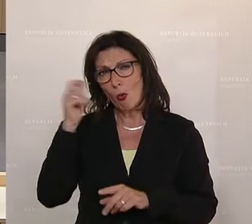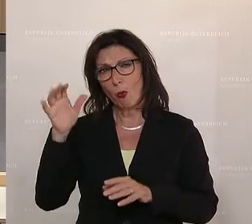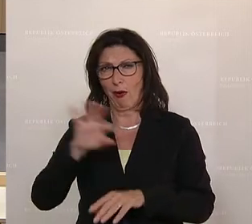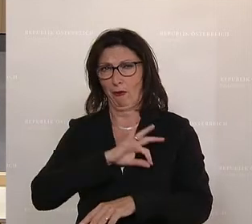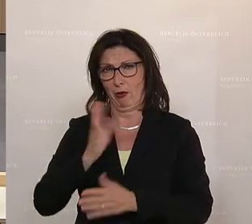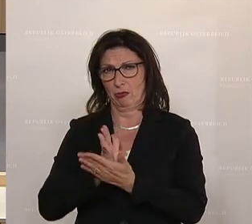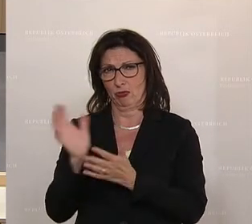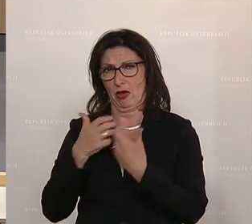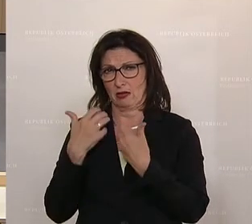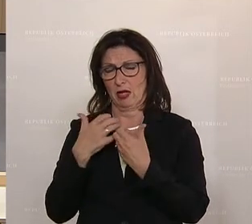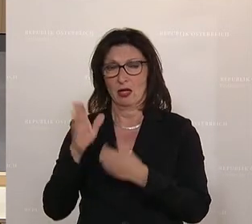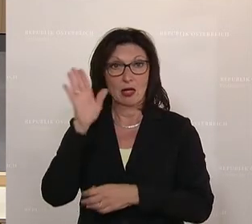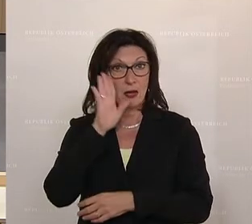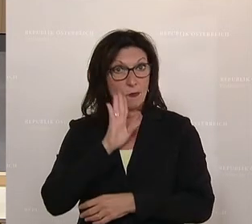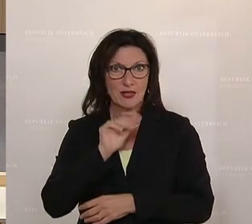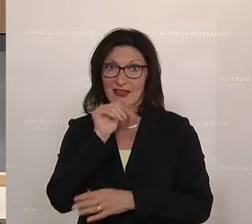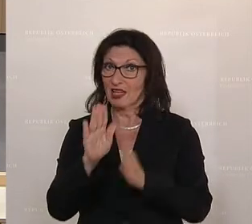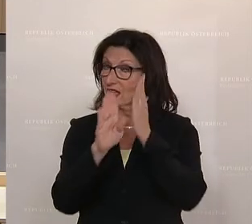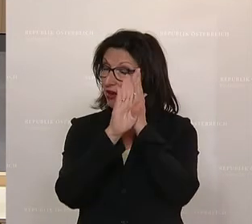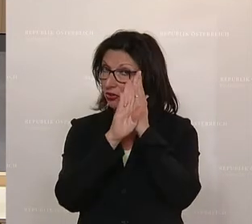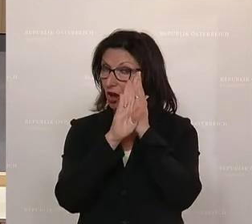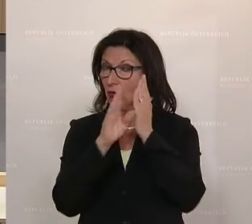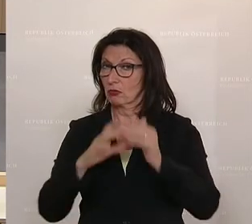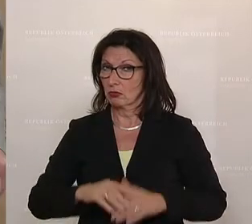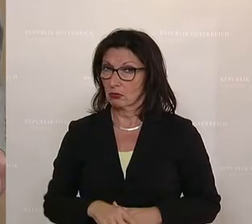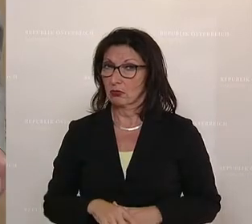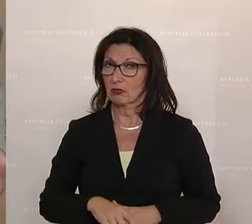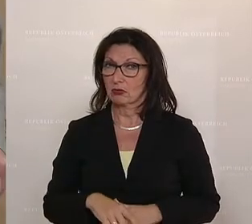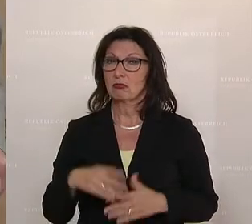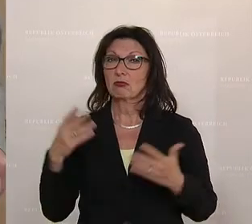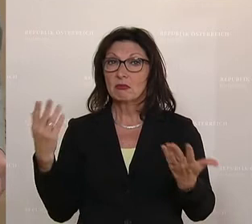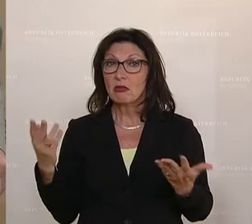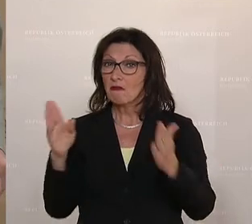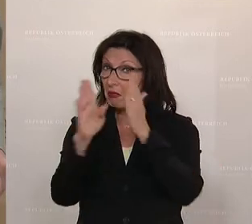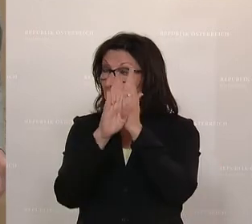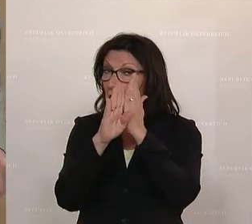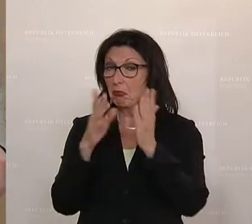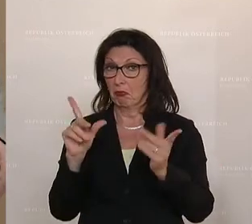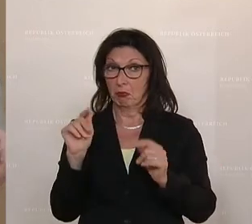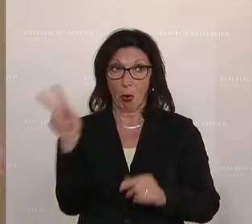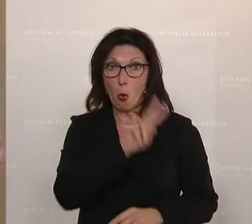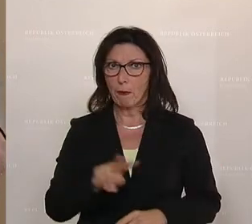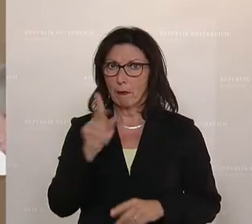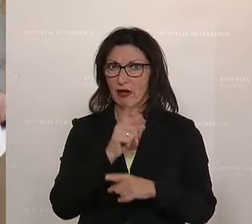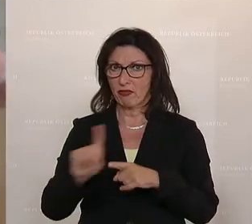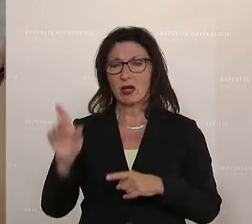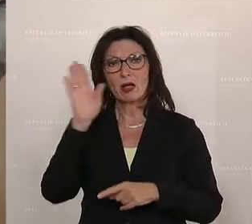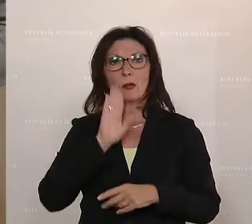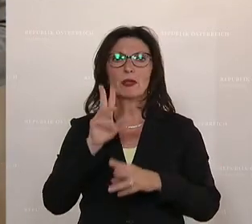Also stecken Sie wirklich nicht den Kopf in den Sand. Das nimmt Ihnen den Überblick und schützen Sie Österreich und seine